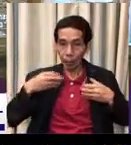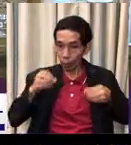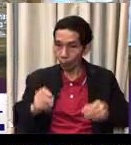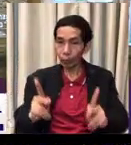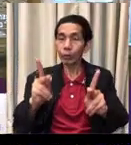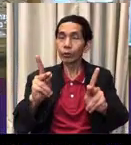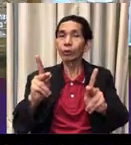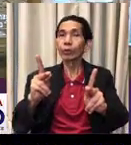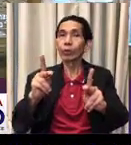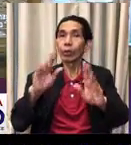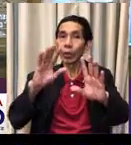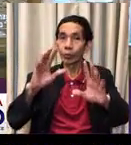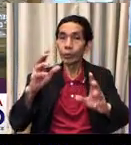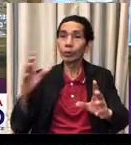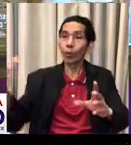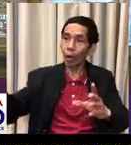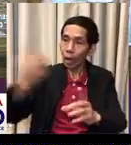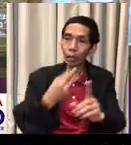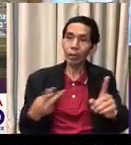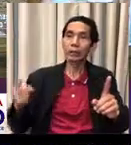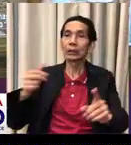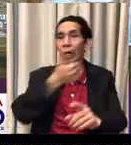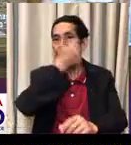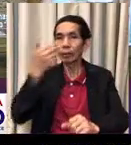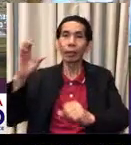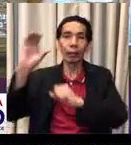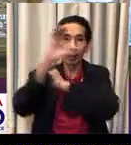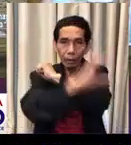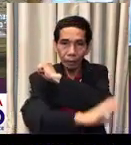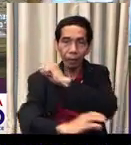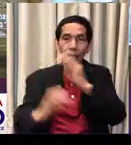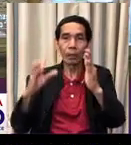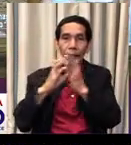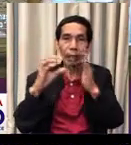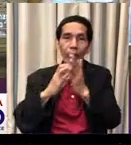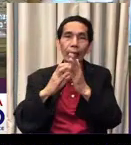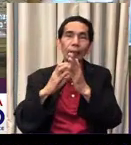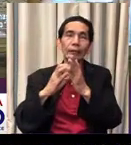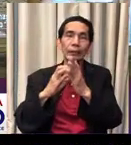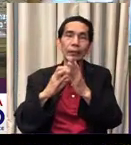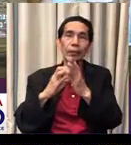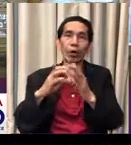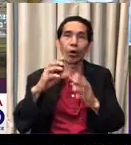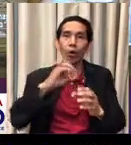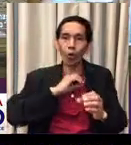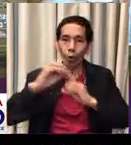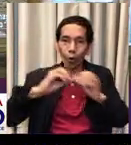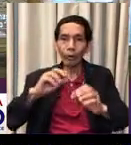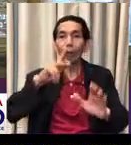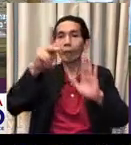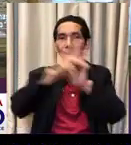bakit ba hindi natin i-hire sa ibang bayan yung mga senior citizen? Kaya lang, kanya-kanya kaming